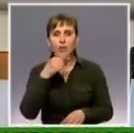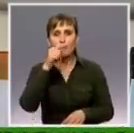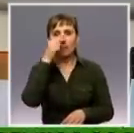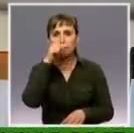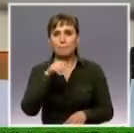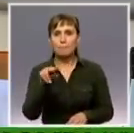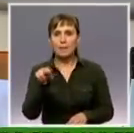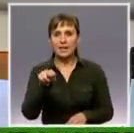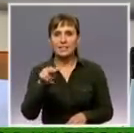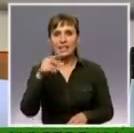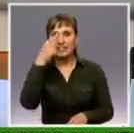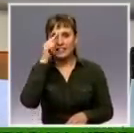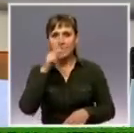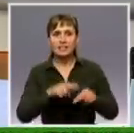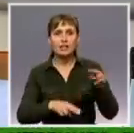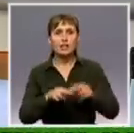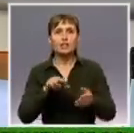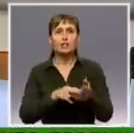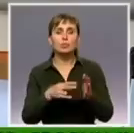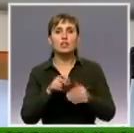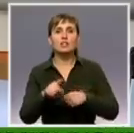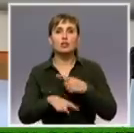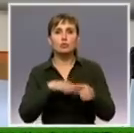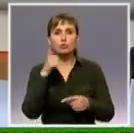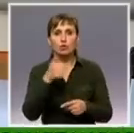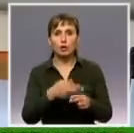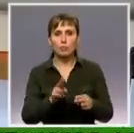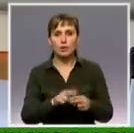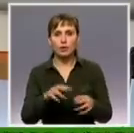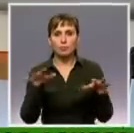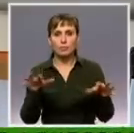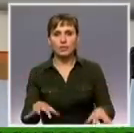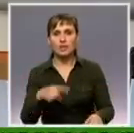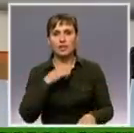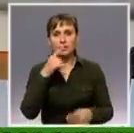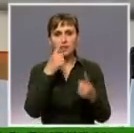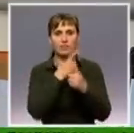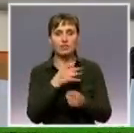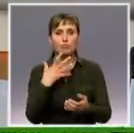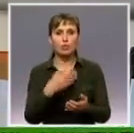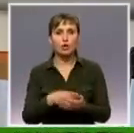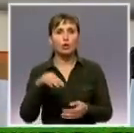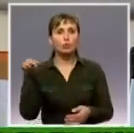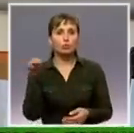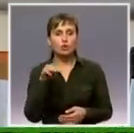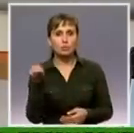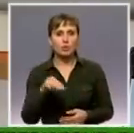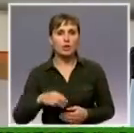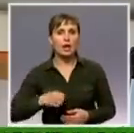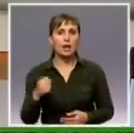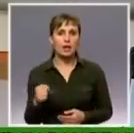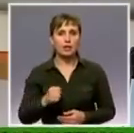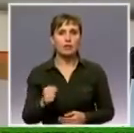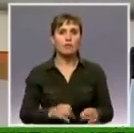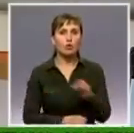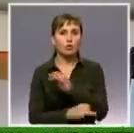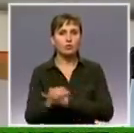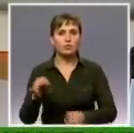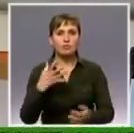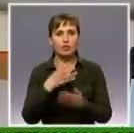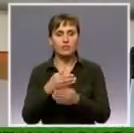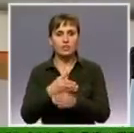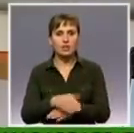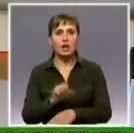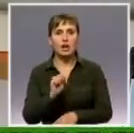Туркменистан-Афганистан-Пакистан-Индия. Строительство запланировано на следующий год. Об этом президент Казахстана заявил своему туркменскому коллеге в ходе